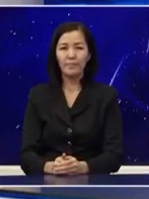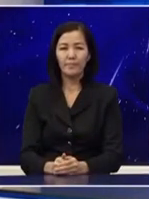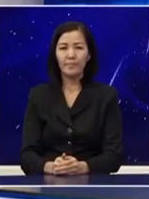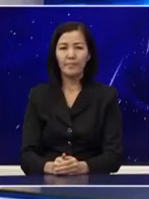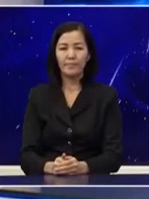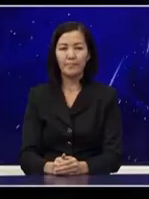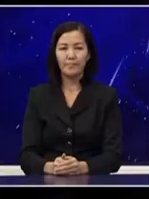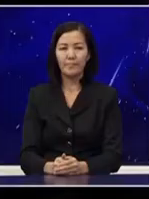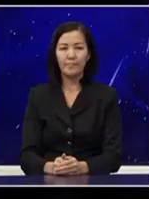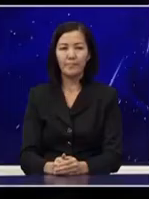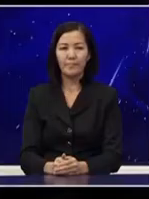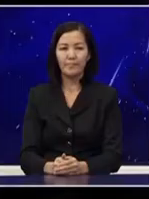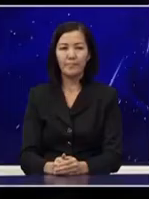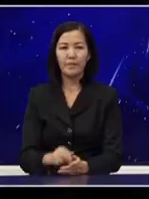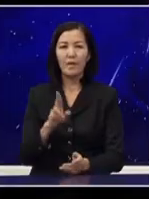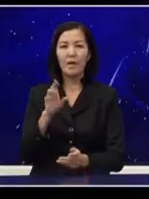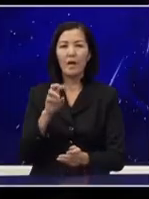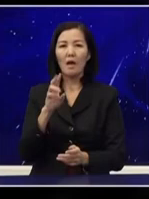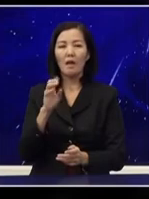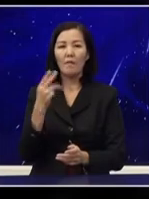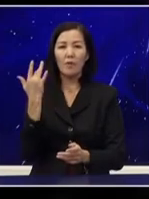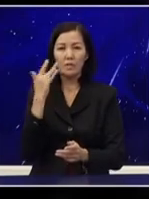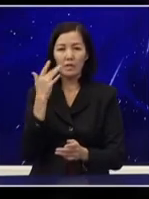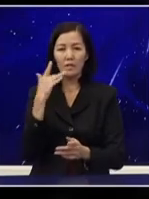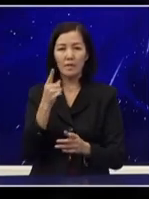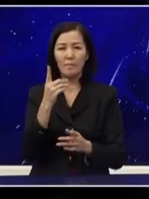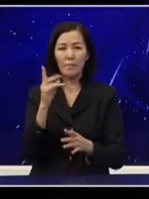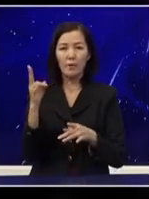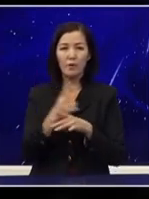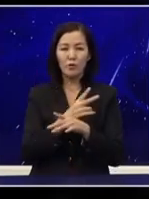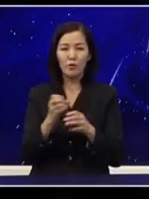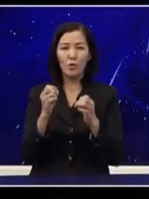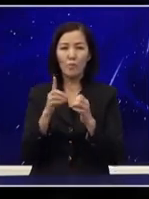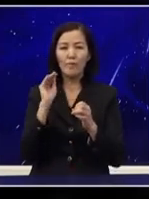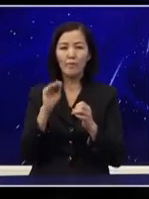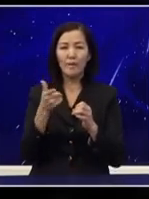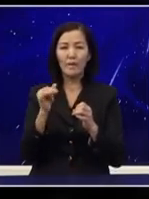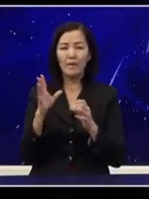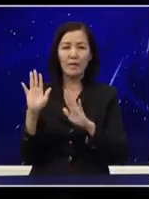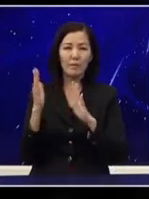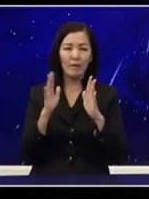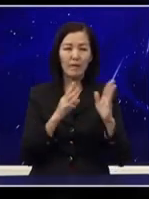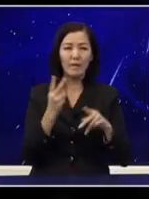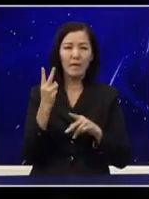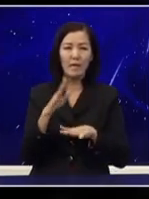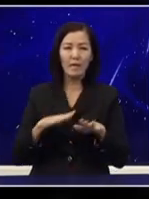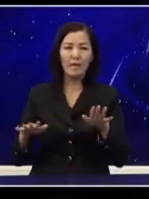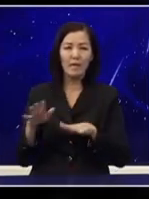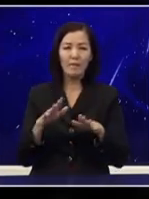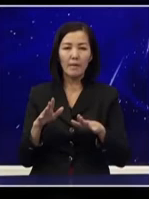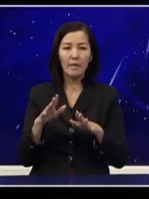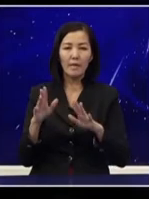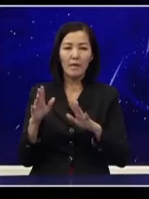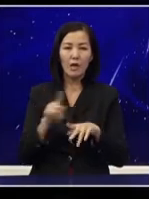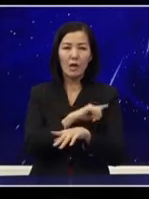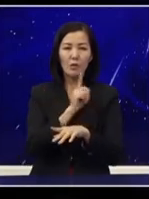топтамада. Калифорнияда бір түнде 11 000 гектар орман күлге айналды. Штаттағы өрт екі бірдей елді мекенге жеткен. Күшті